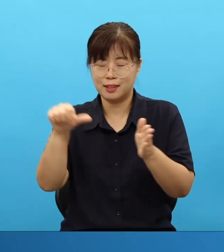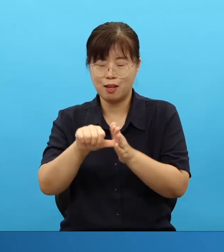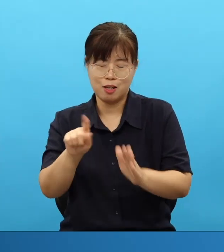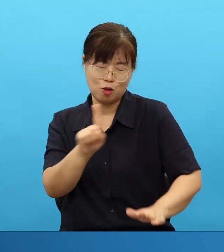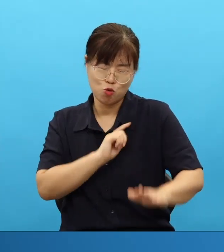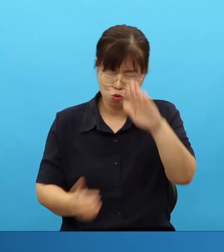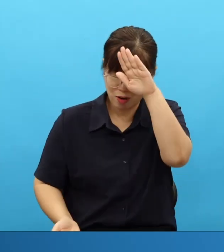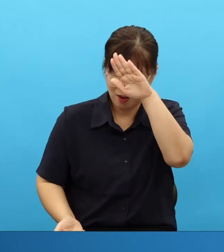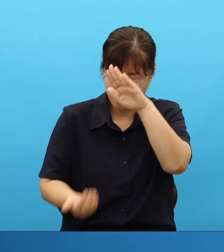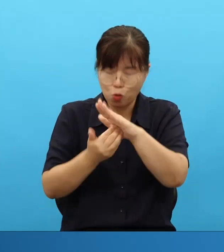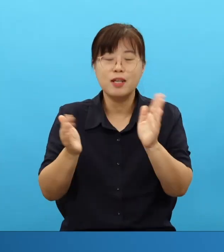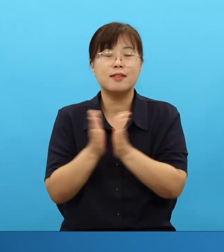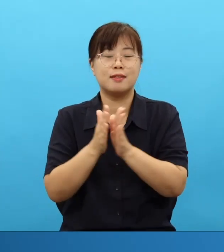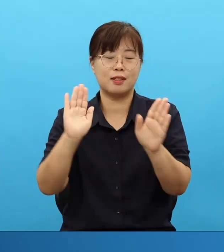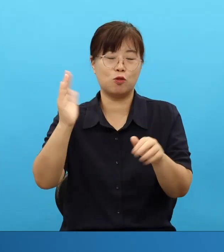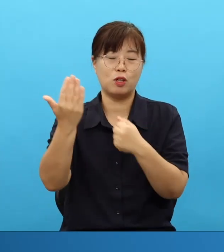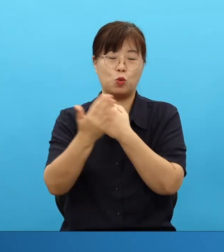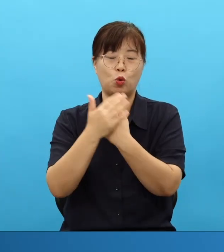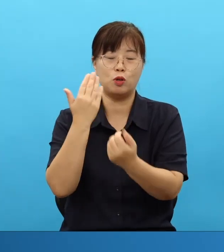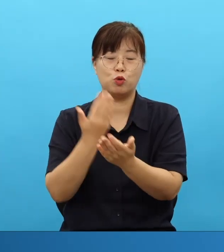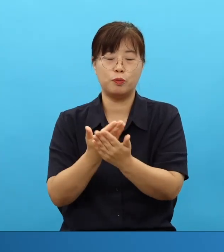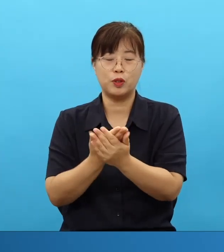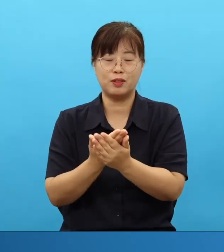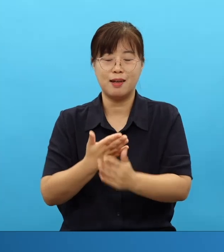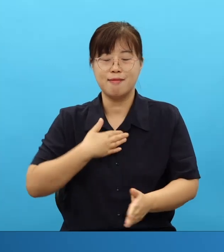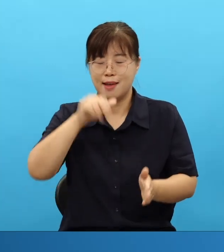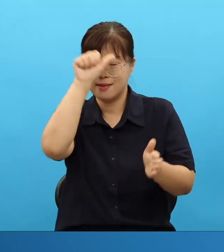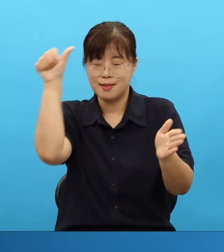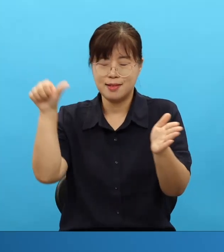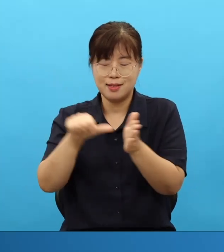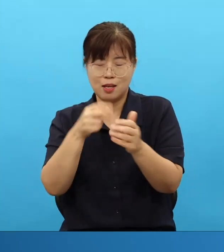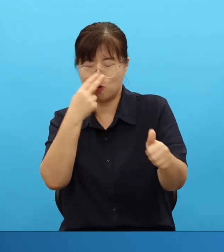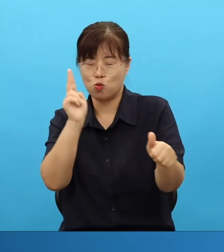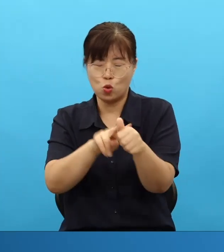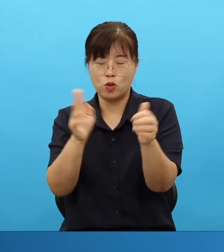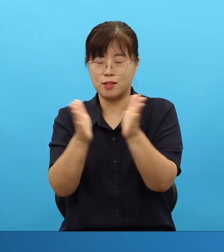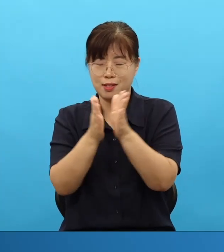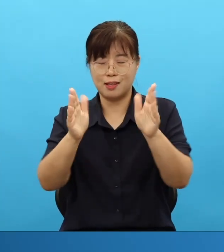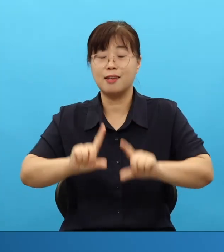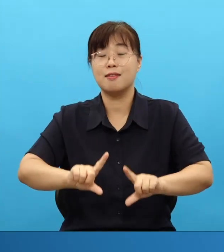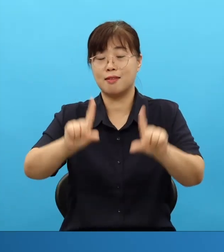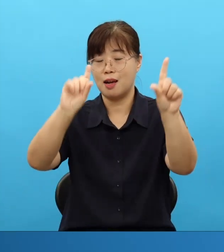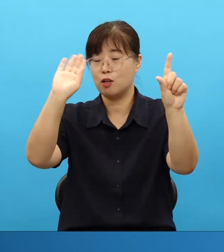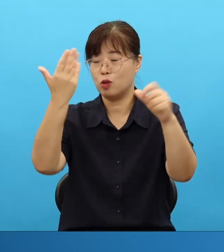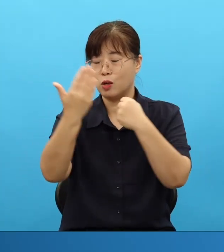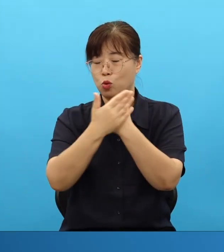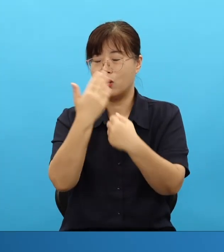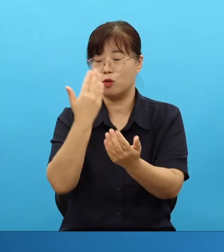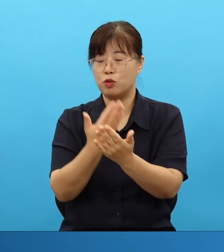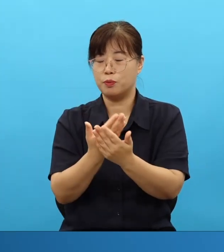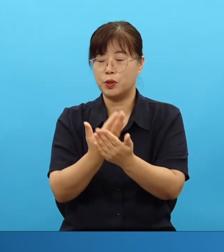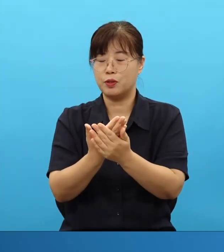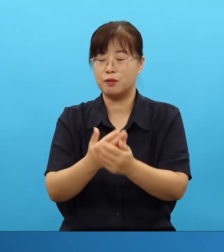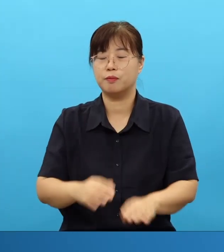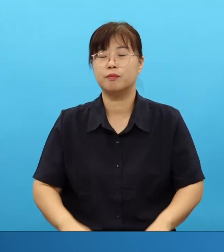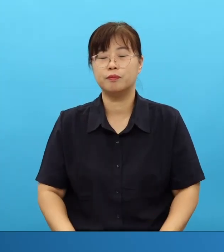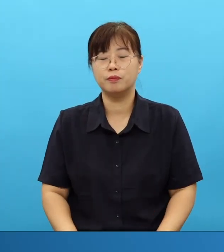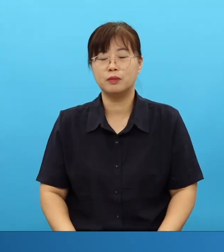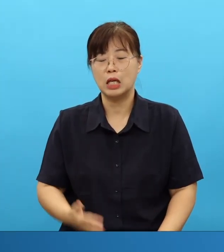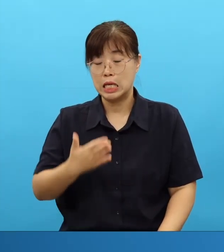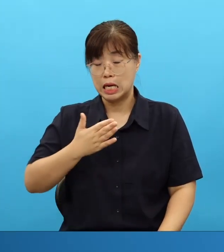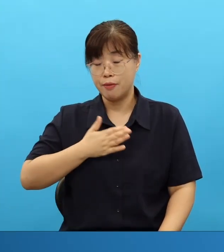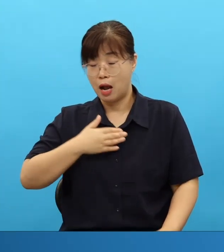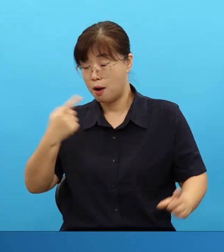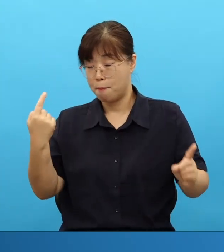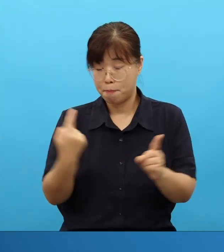해주옵소서 내인 도히 시작되게 하옵 꾸는